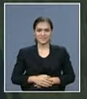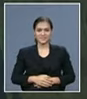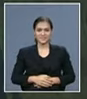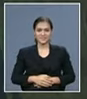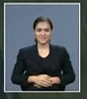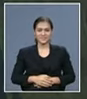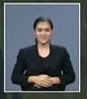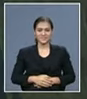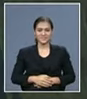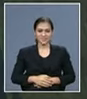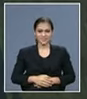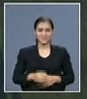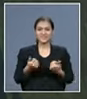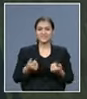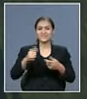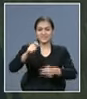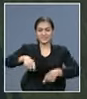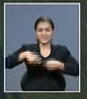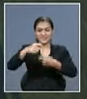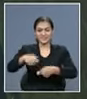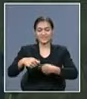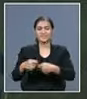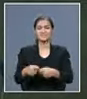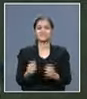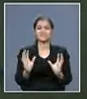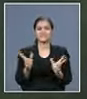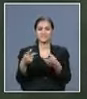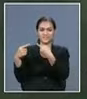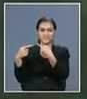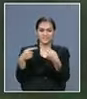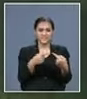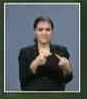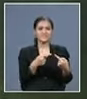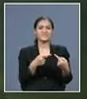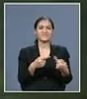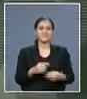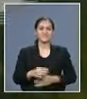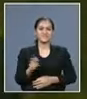คือเกษตรทิส่วนนี้นะครับช่วงนี้กลับไปที่พี่นกและคุณอินครับสวัสดี